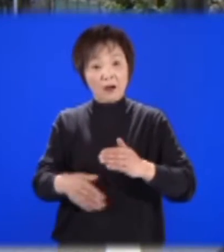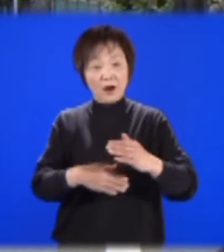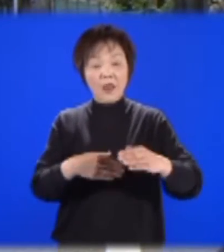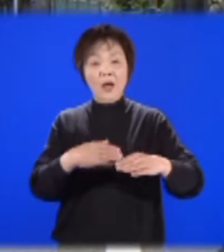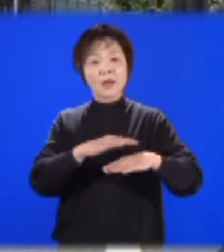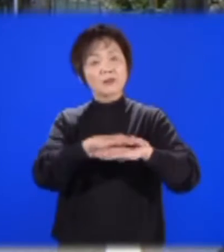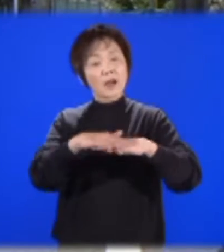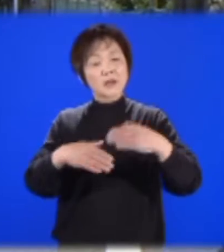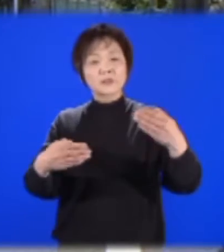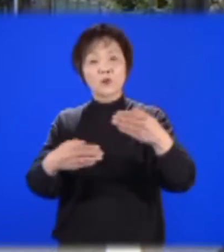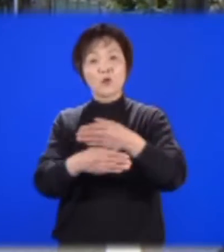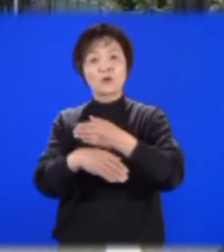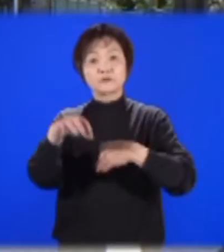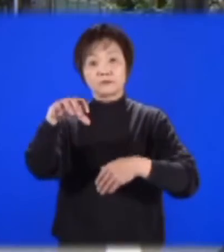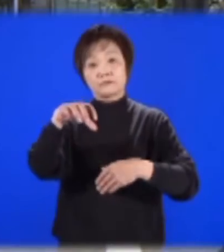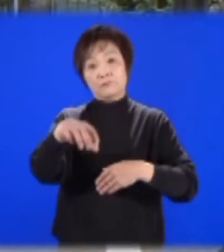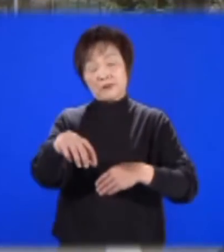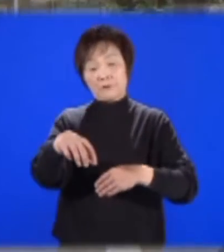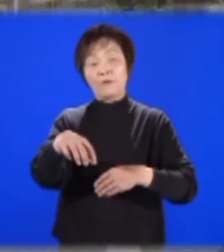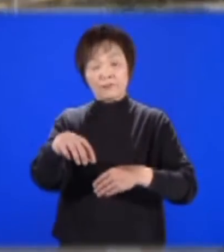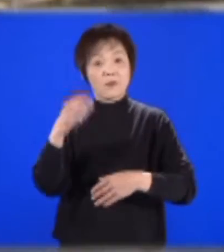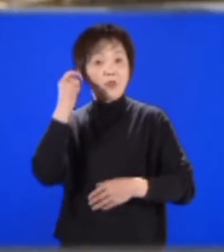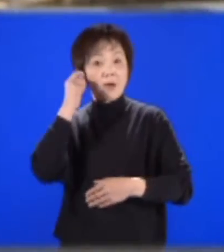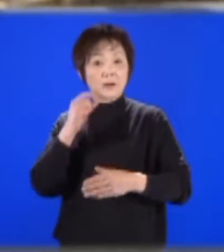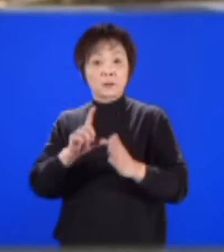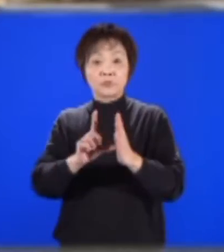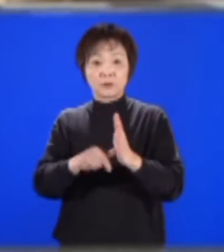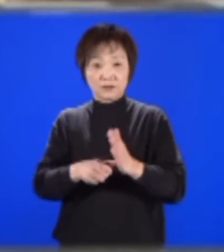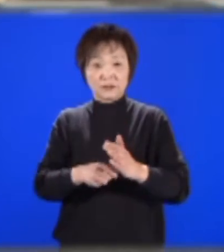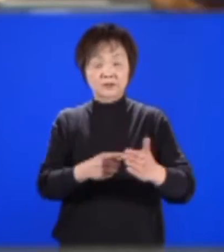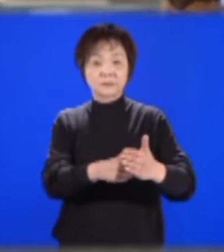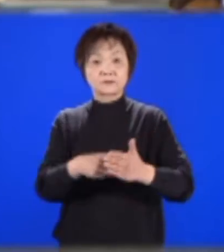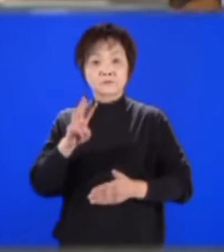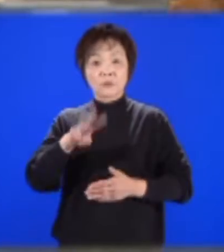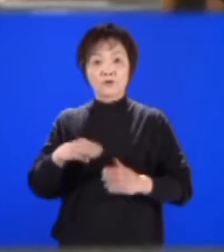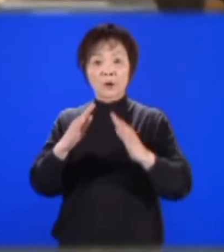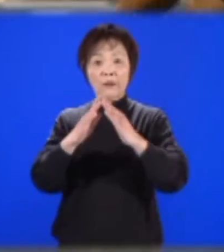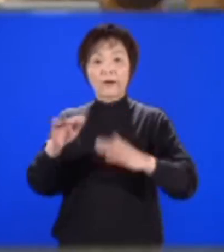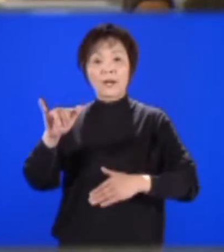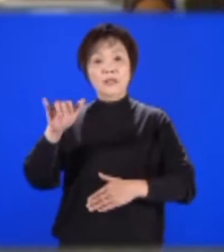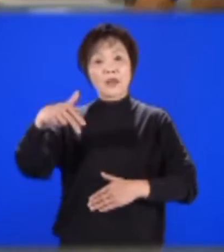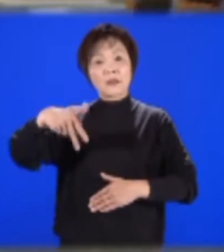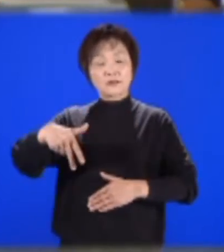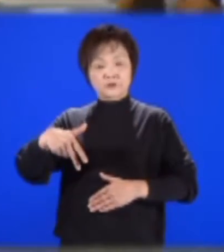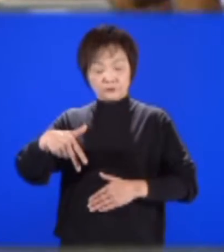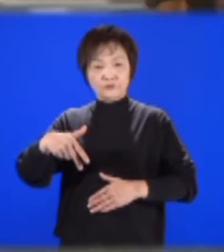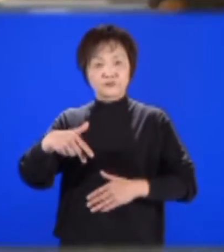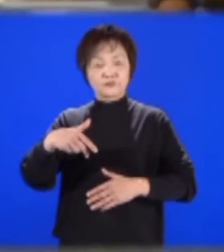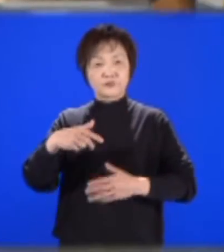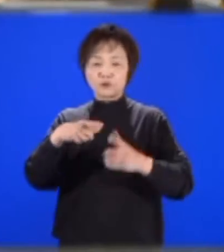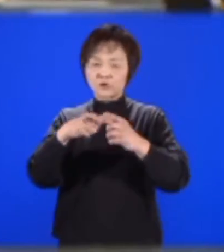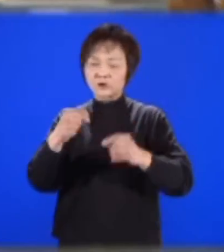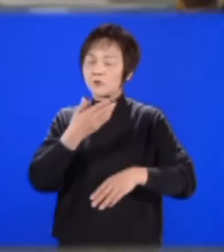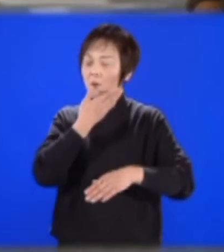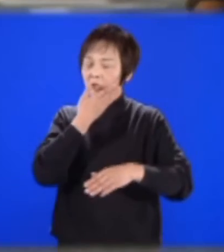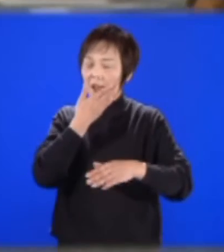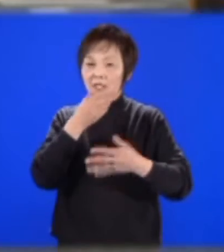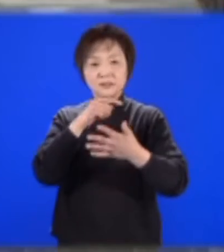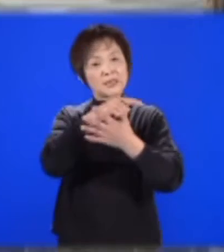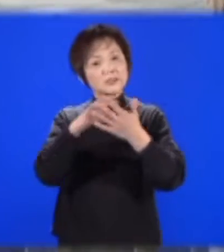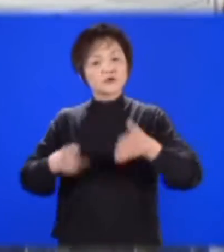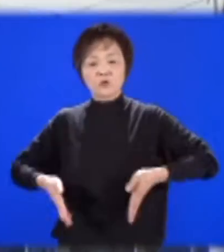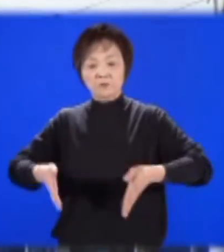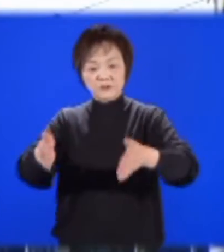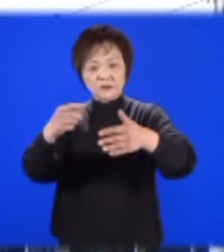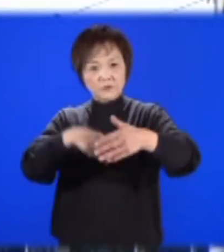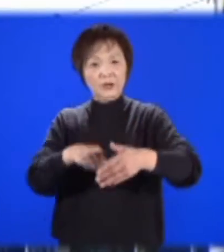代には重要な幹線道路となり、江戸時代になると徳川家康の命により五街道の一つと